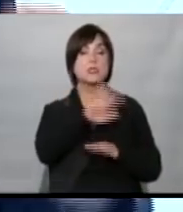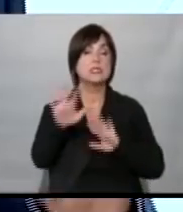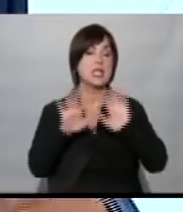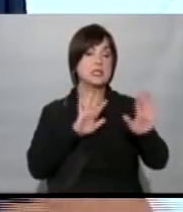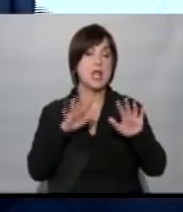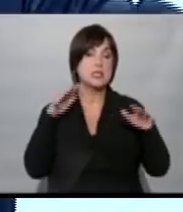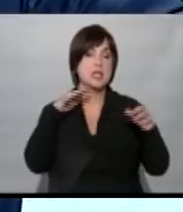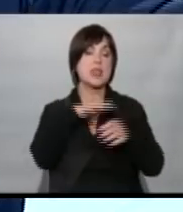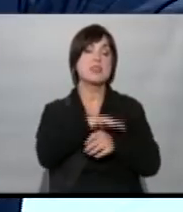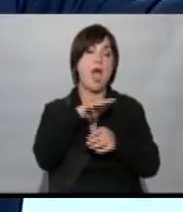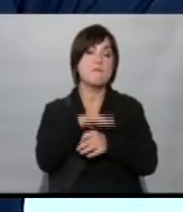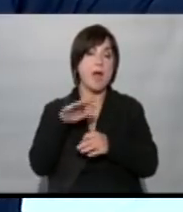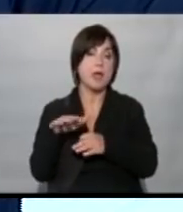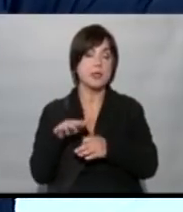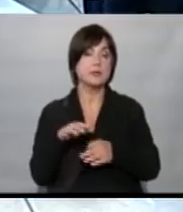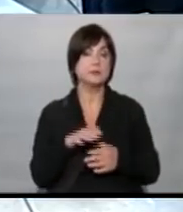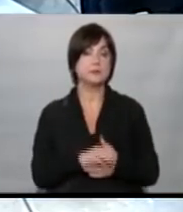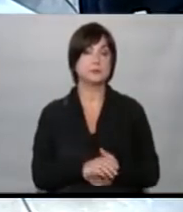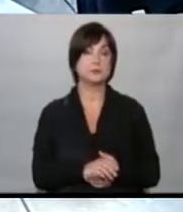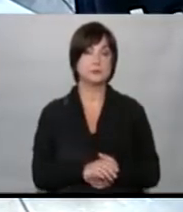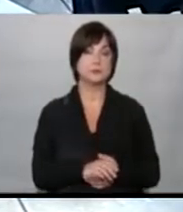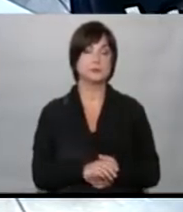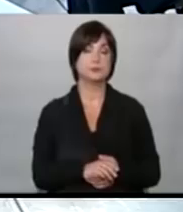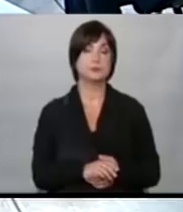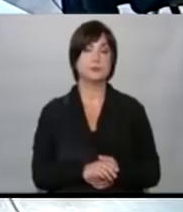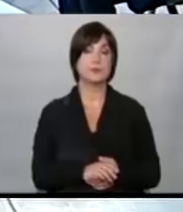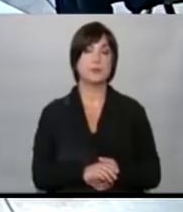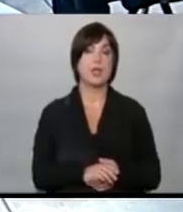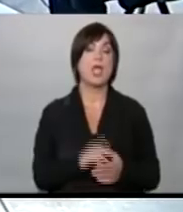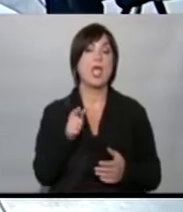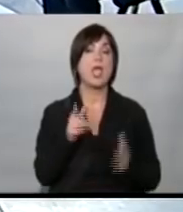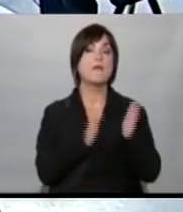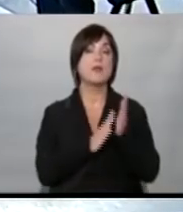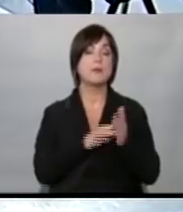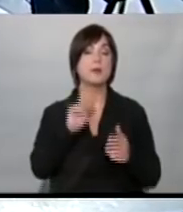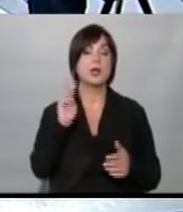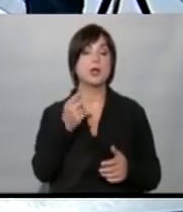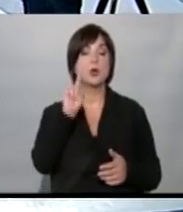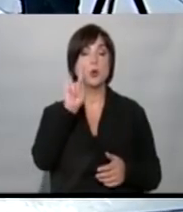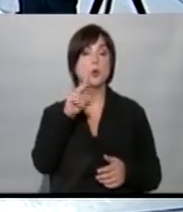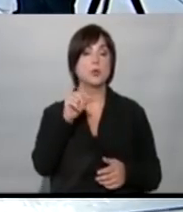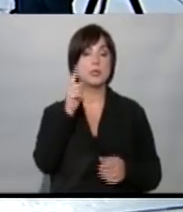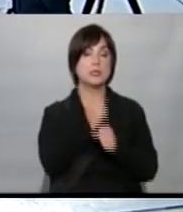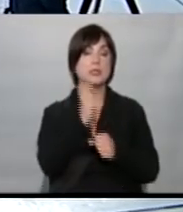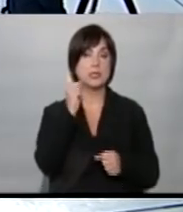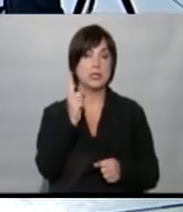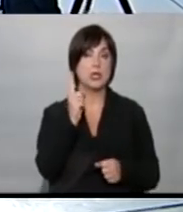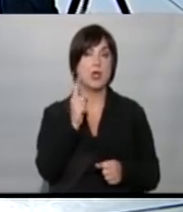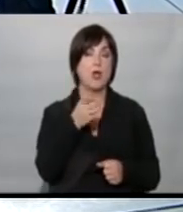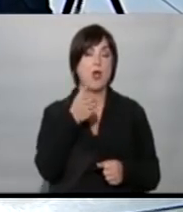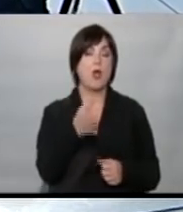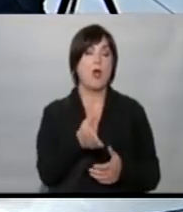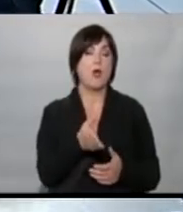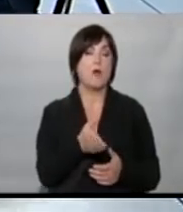се напаѓаат. Ние се служаме да не се сложуваме. Да не се сложуваме. Ево, например, курдите. Или белужите. Да ви